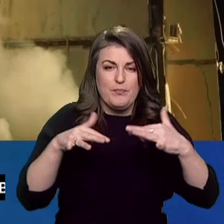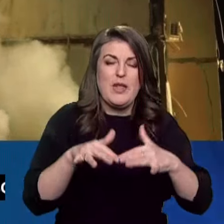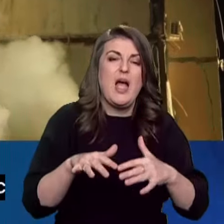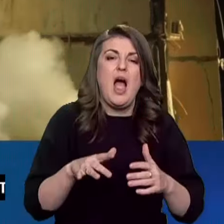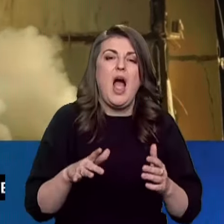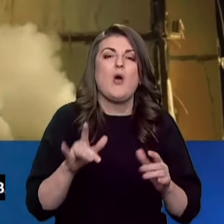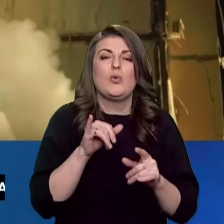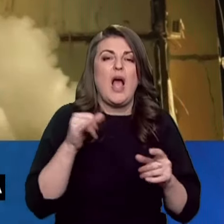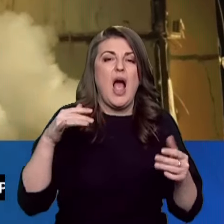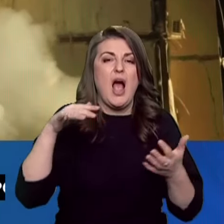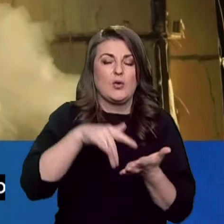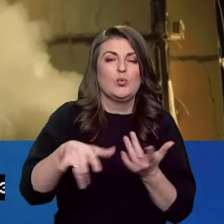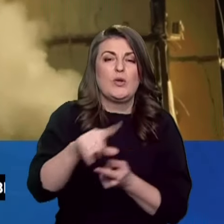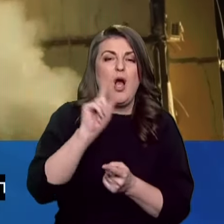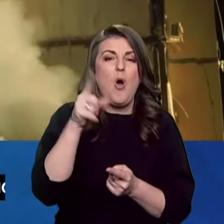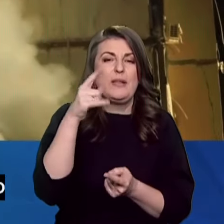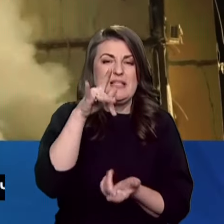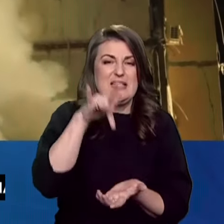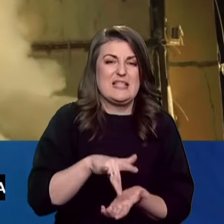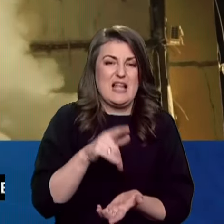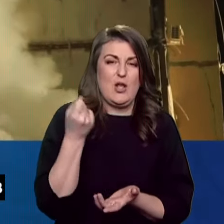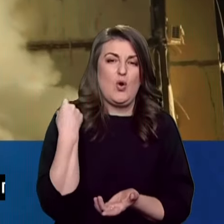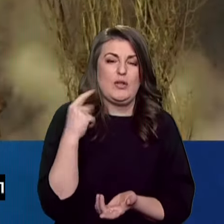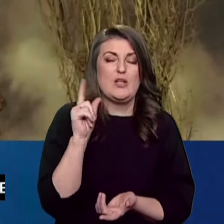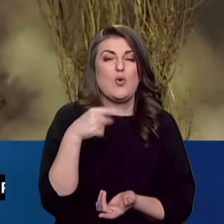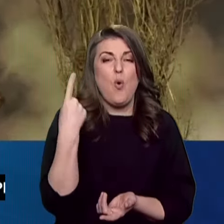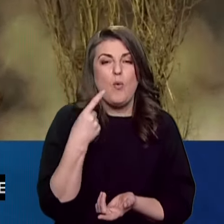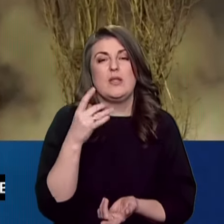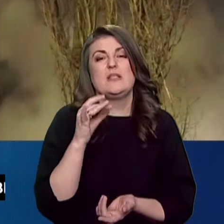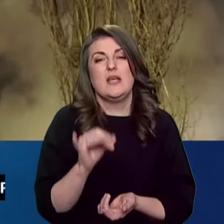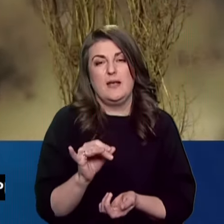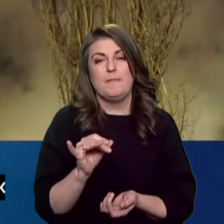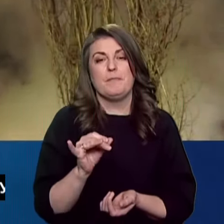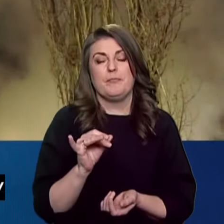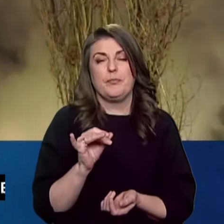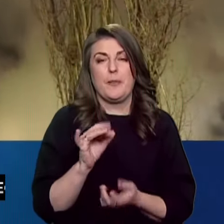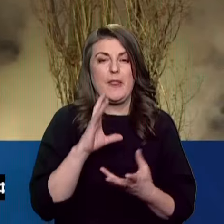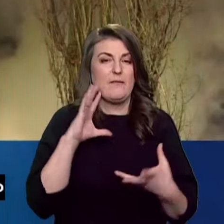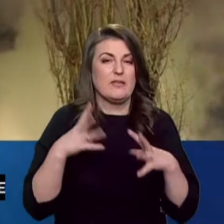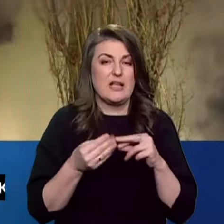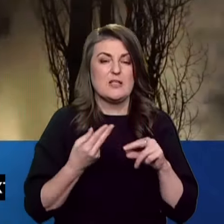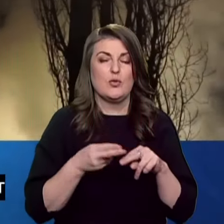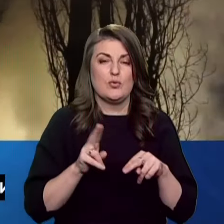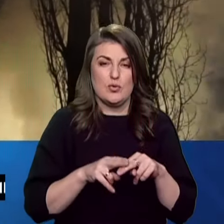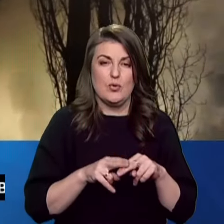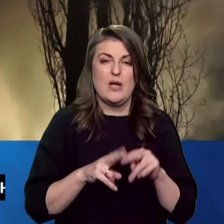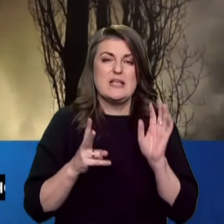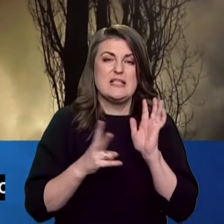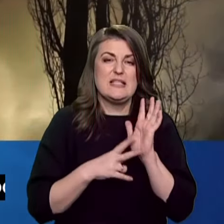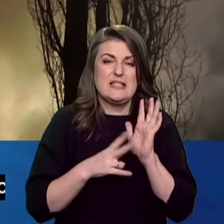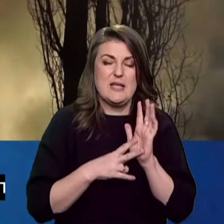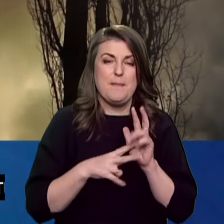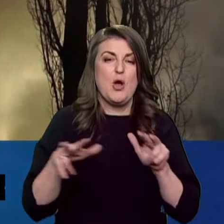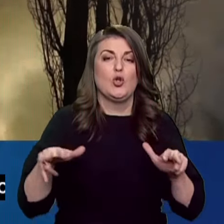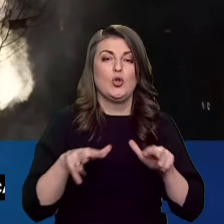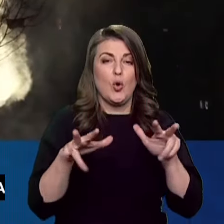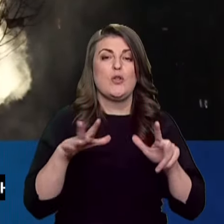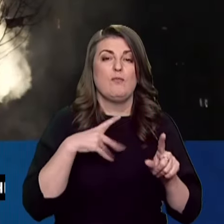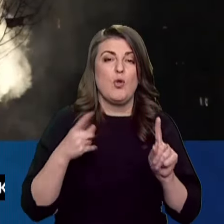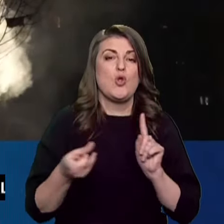саме обласний центр Одеської області. І внаслідок цього 7 дронів